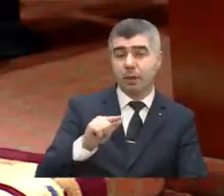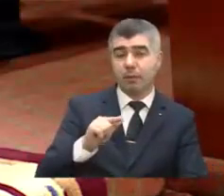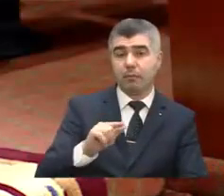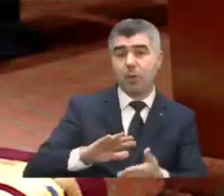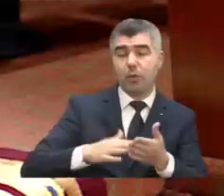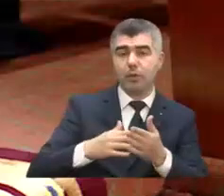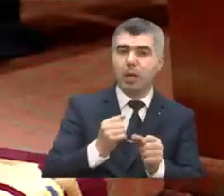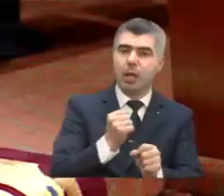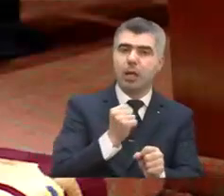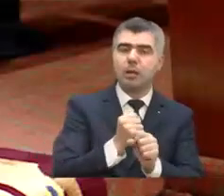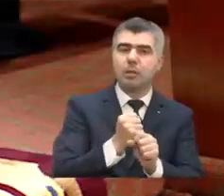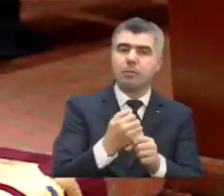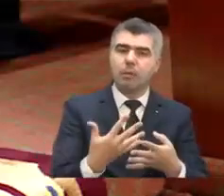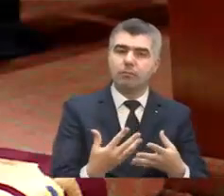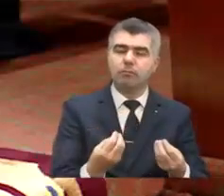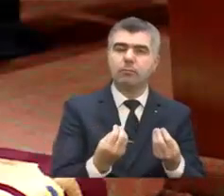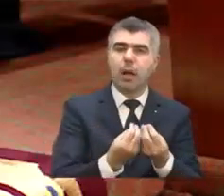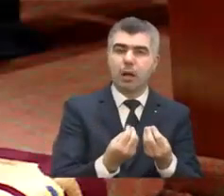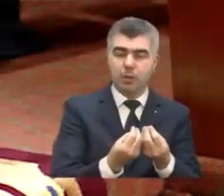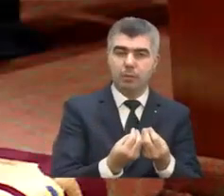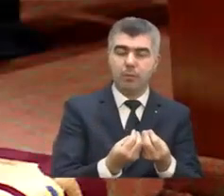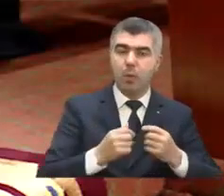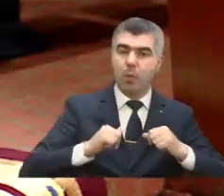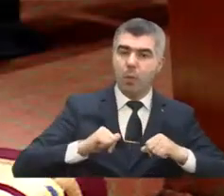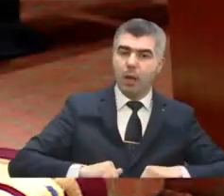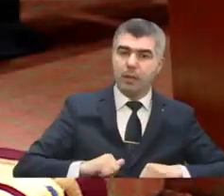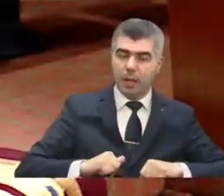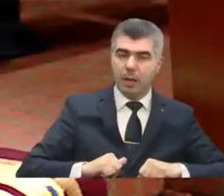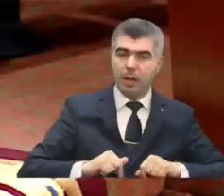وفرقاء آخرين اللي هما وزارة التجهيز